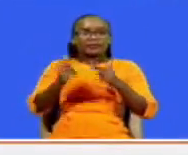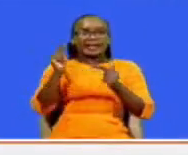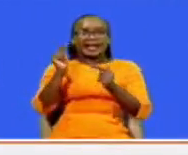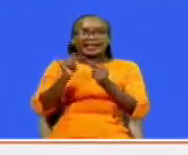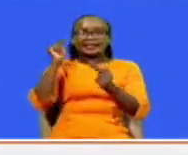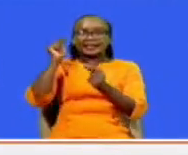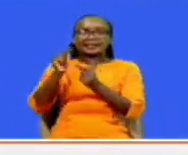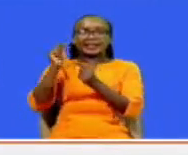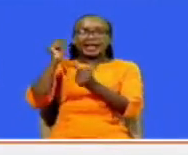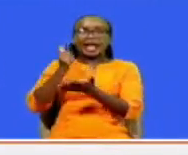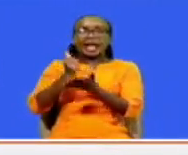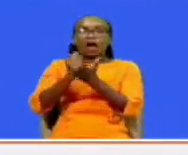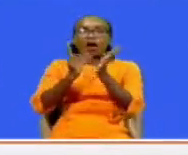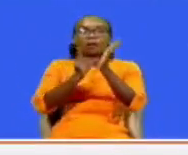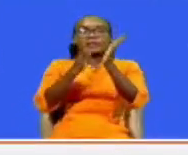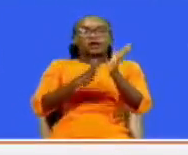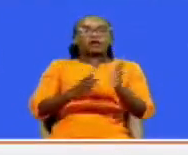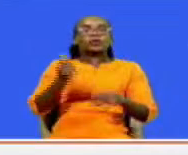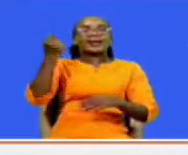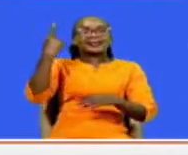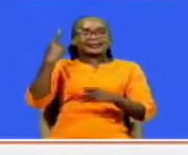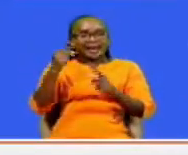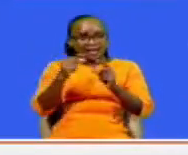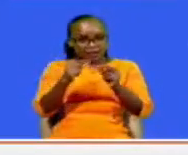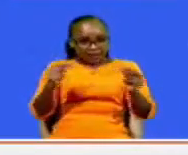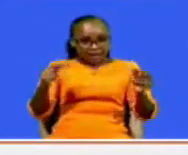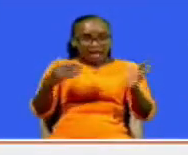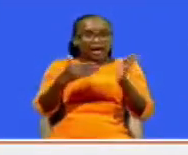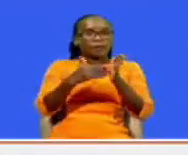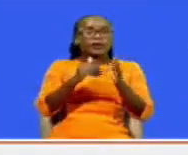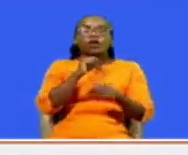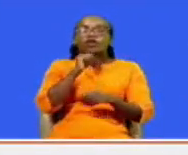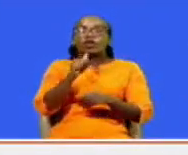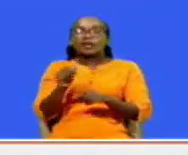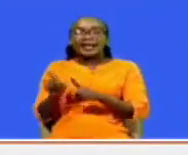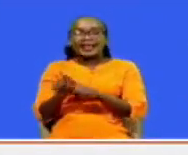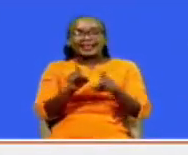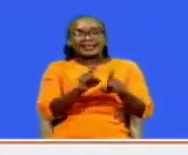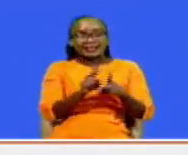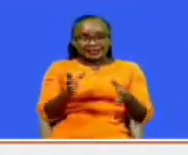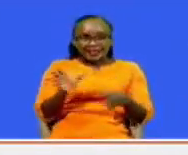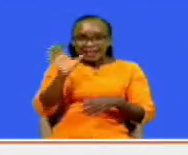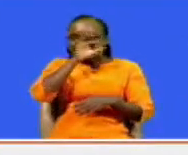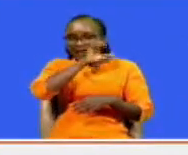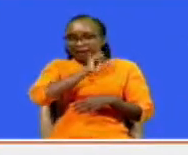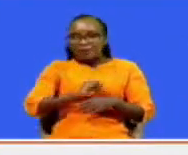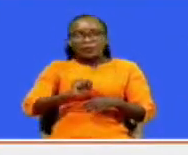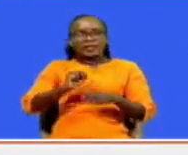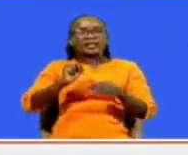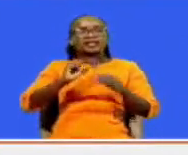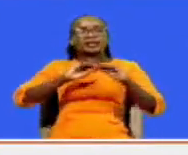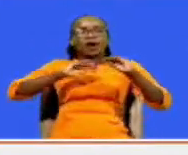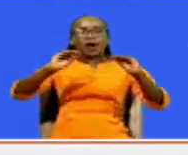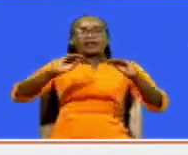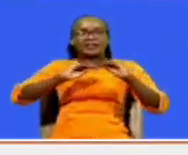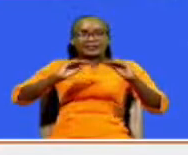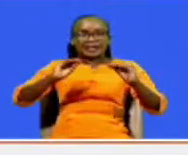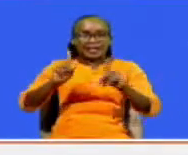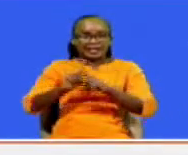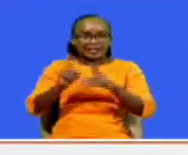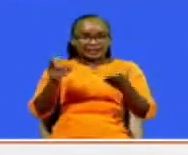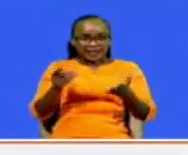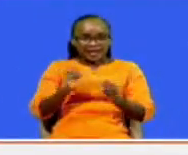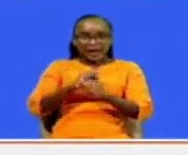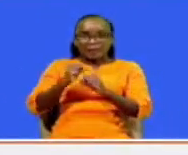husaidia madaktari kubaini iwapo mishipa ya mtu imefungana. Hata hivyo, ukosefu wa uhamasisho wa kutosha kusaidia